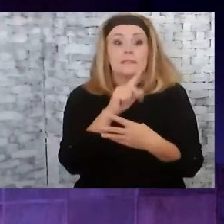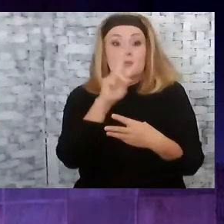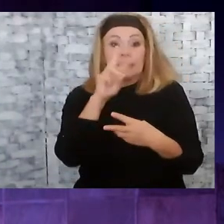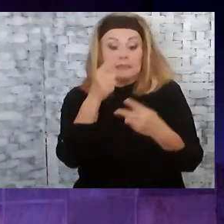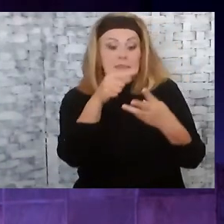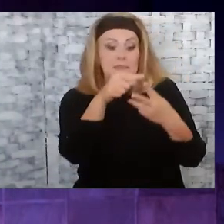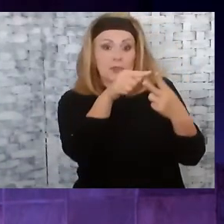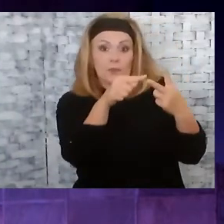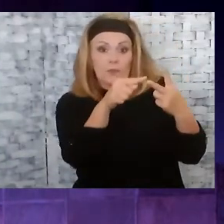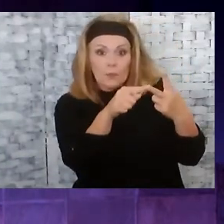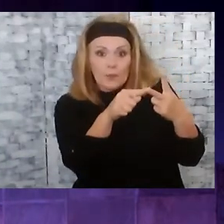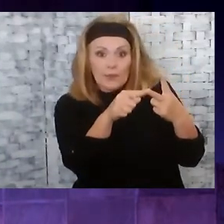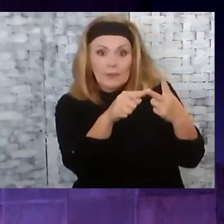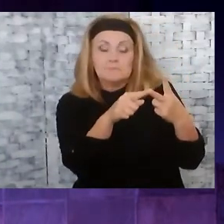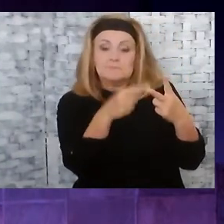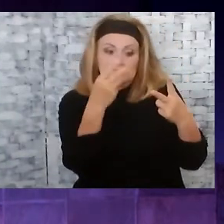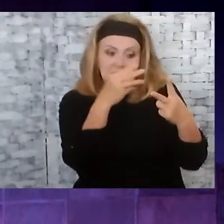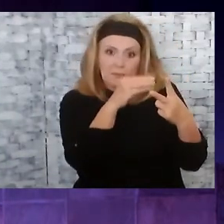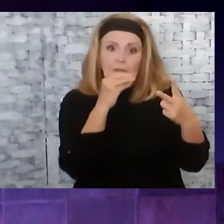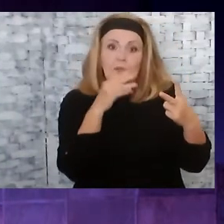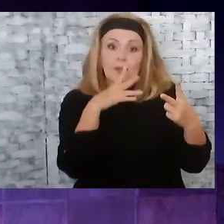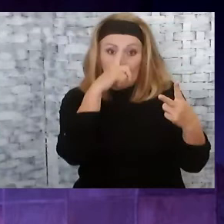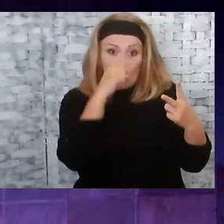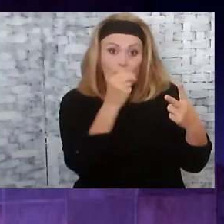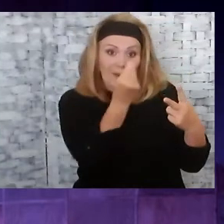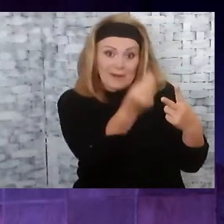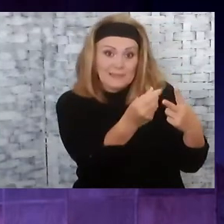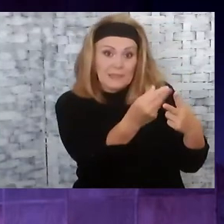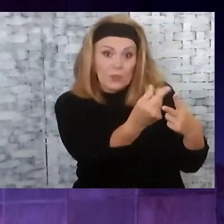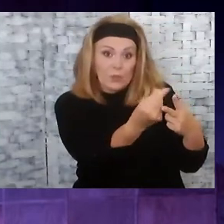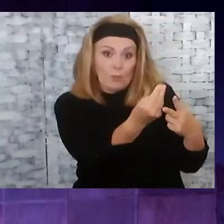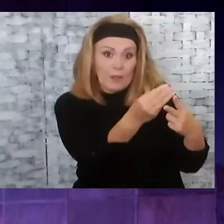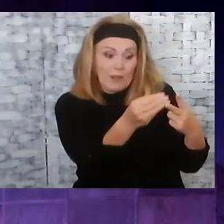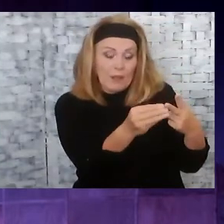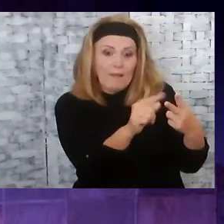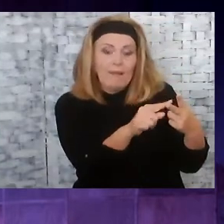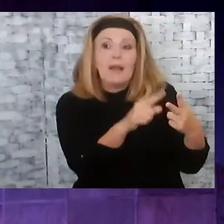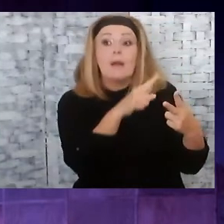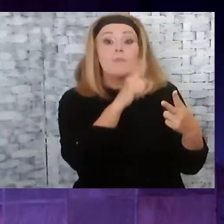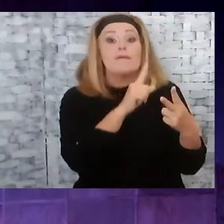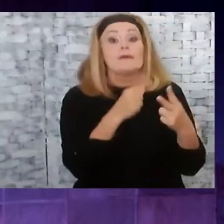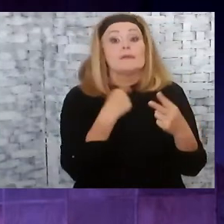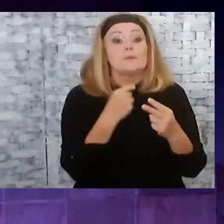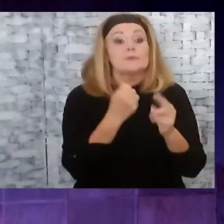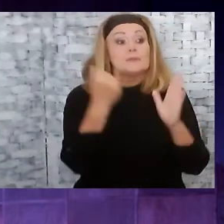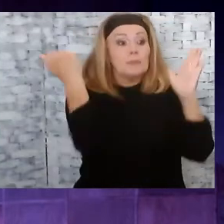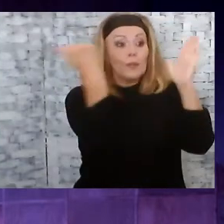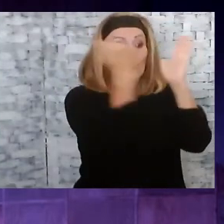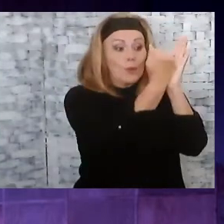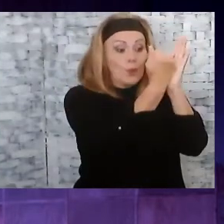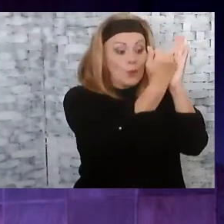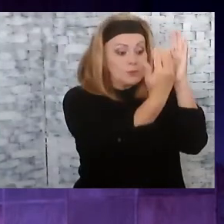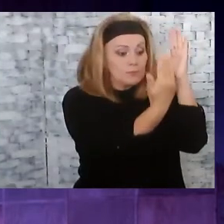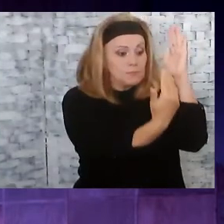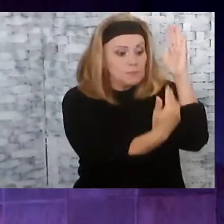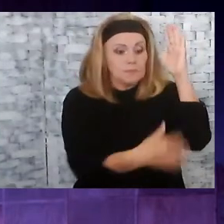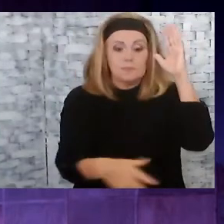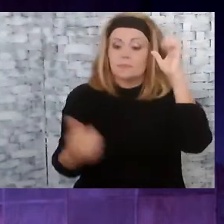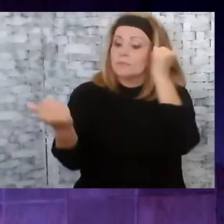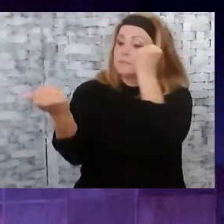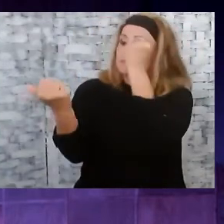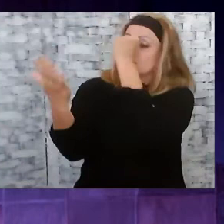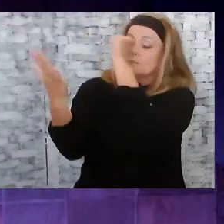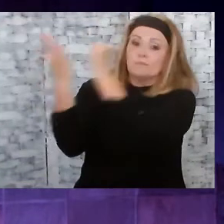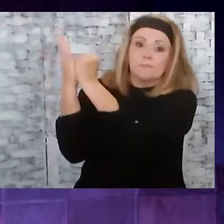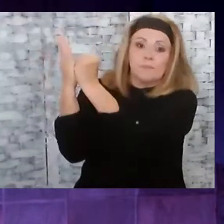2, sodat jy self verder kan tel, sodat wanneer jy by die kruis kom, weet jy is by nommer 7. Is amper soos